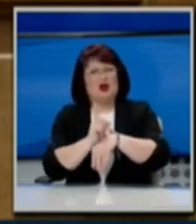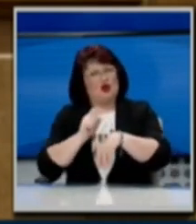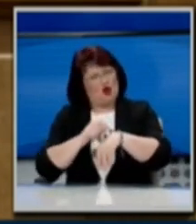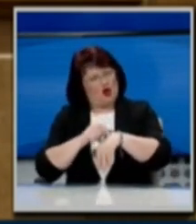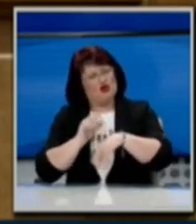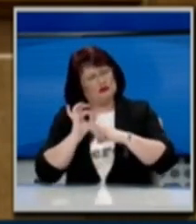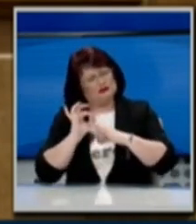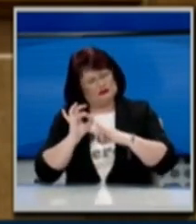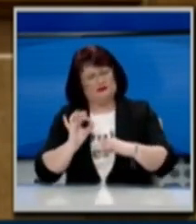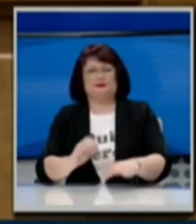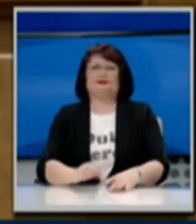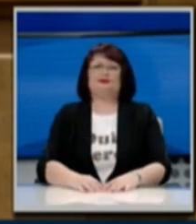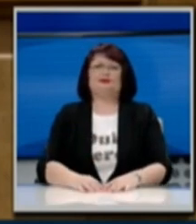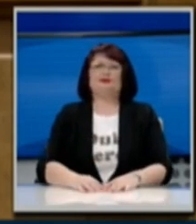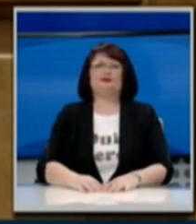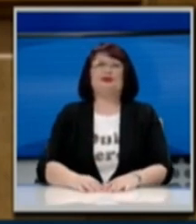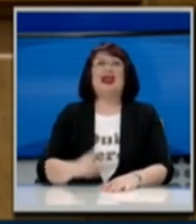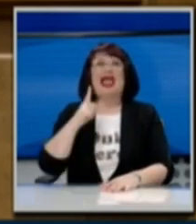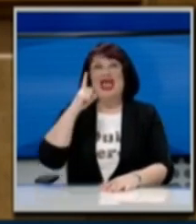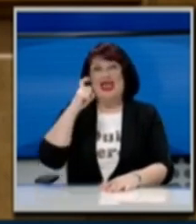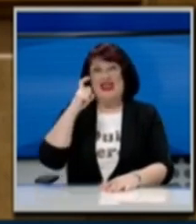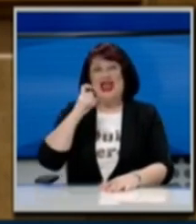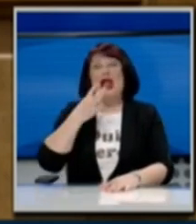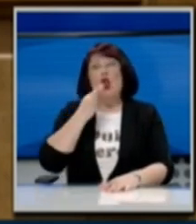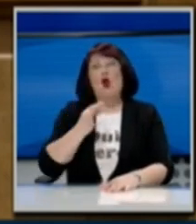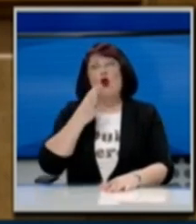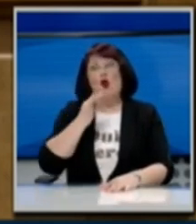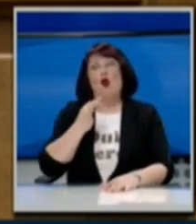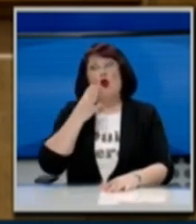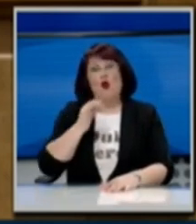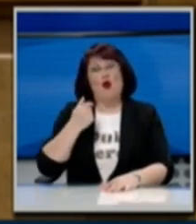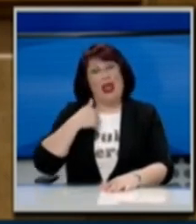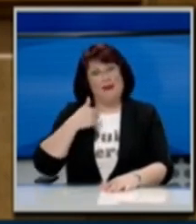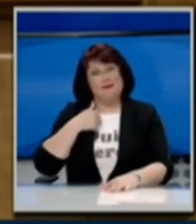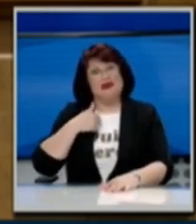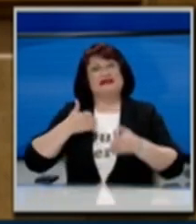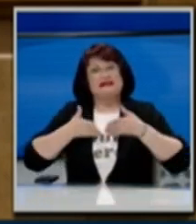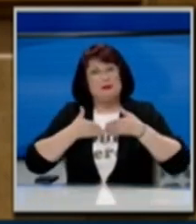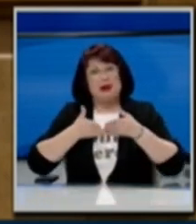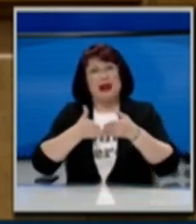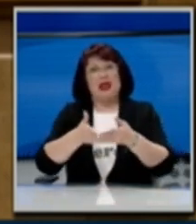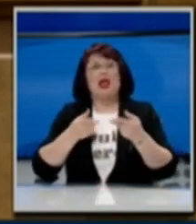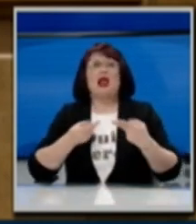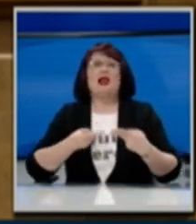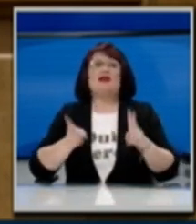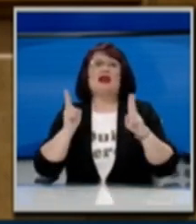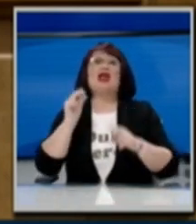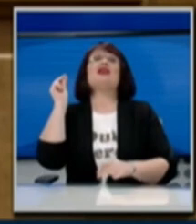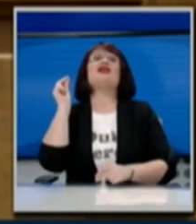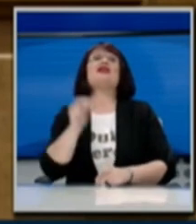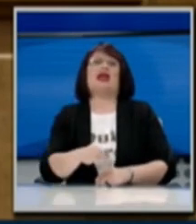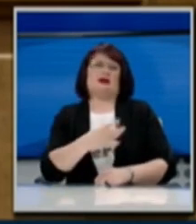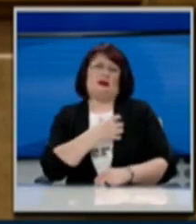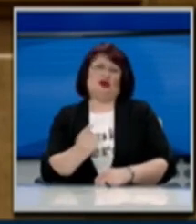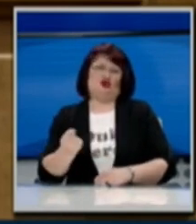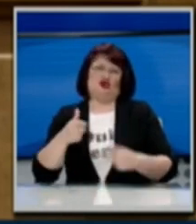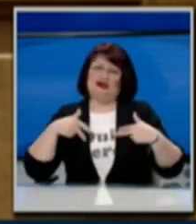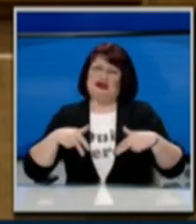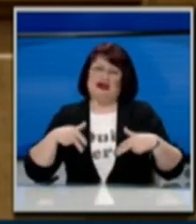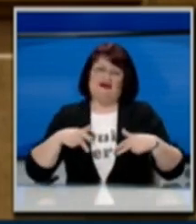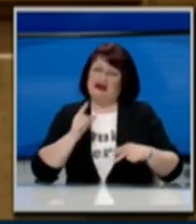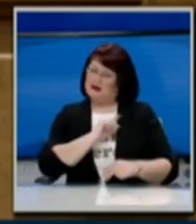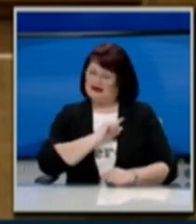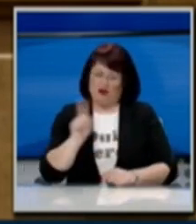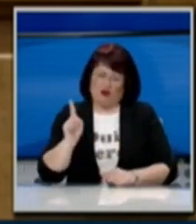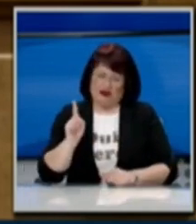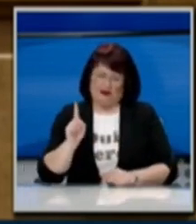χρόνο. 10 λόγους για τους οποίους η Πλεύση Ελευθερίας δεν θα δώσει ψήφο εμπιστοσύνη στην κυβέρνησή